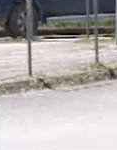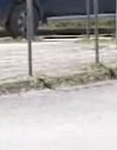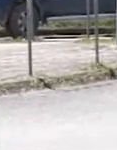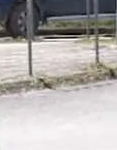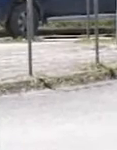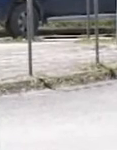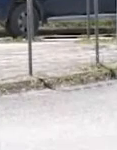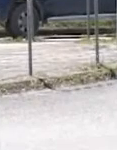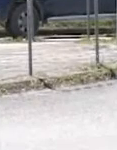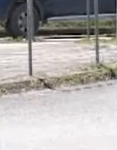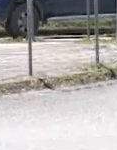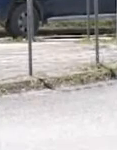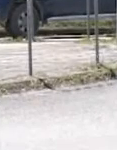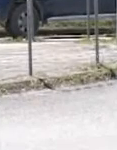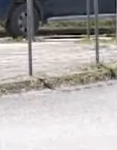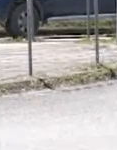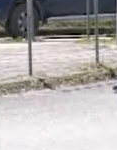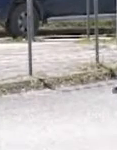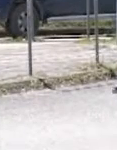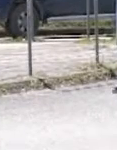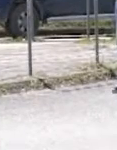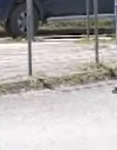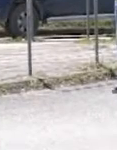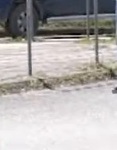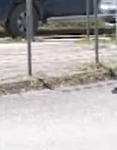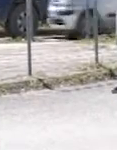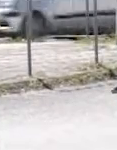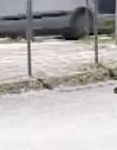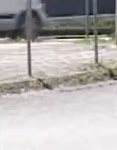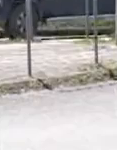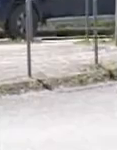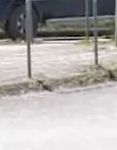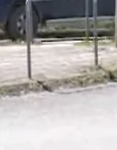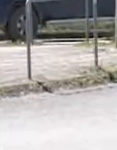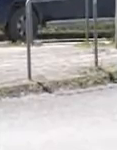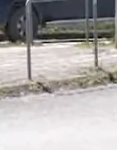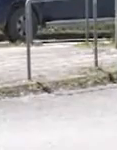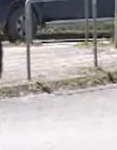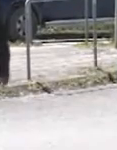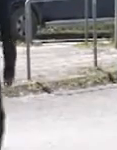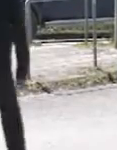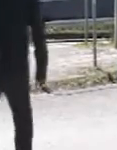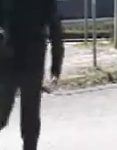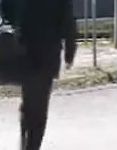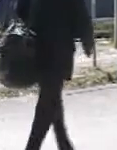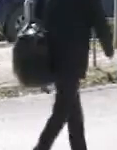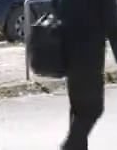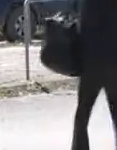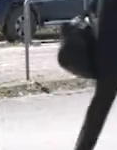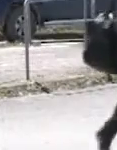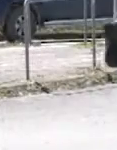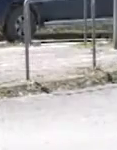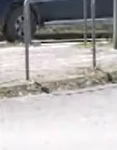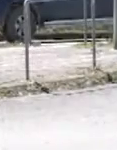Έξι θάνατοι ασθενών με κορονοϊό σημειώθηκαν το τελευταίο 24ωρο, ανεβάζοντας τον τραγικό απολογισμό στους 79 σε ό,τι αφορά την χώρα